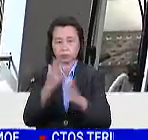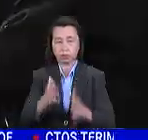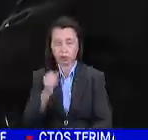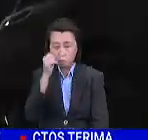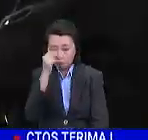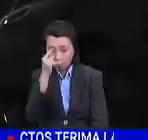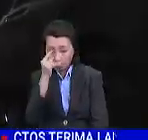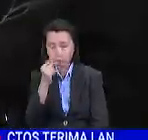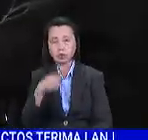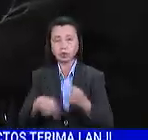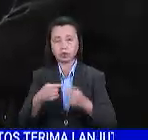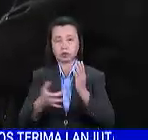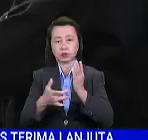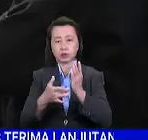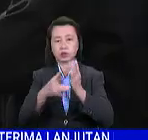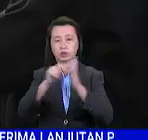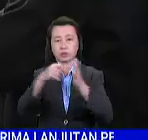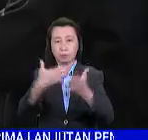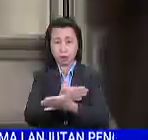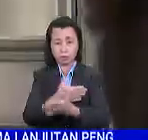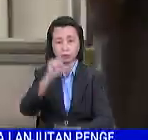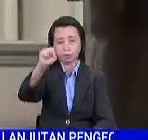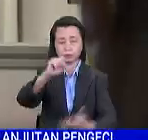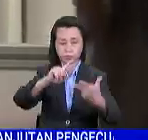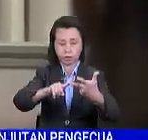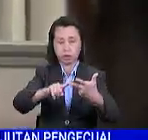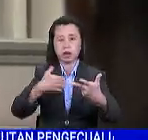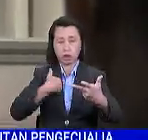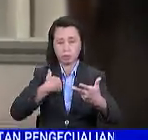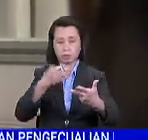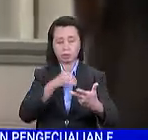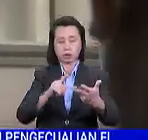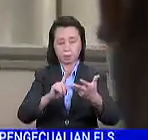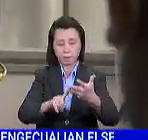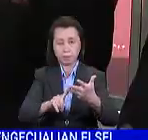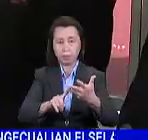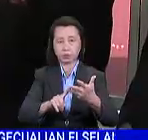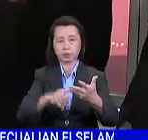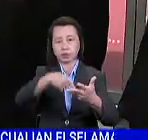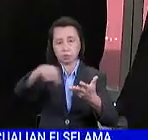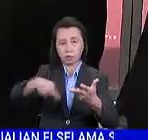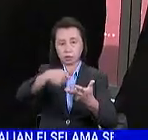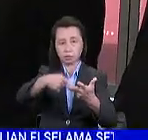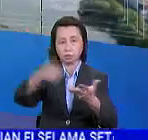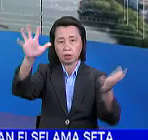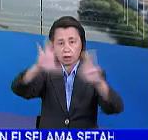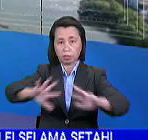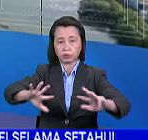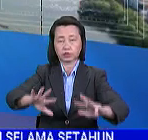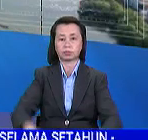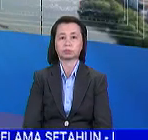memahami lebih baik teknologi terkini Sabah negeri ketika memilikinya dan keempat dirantau Asian